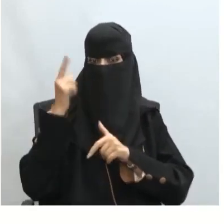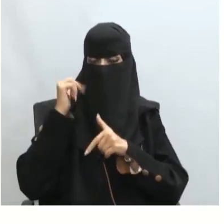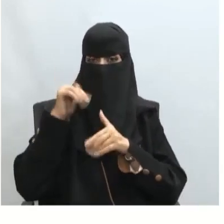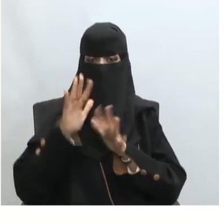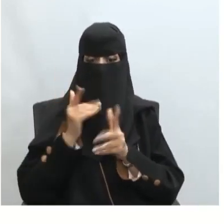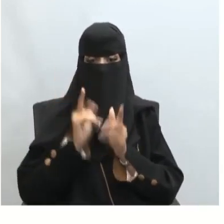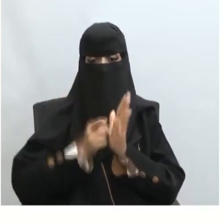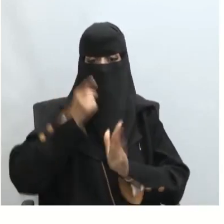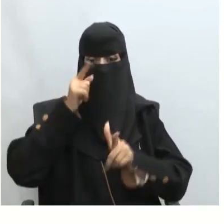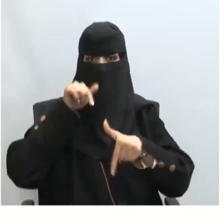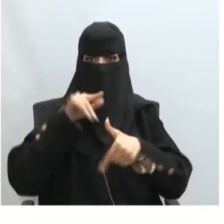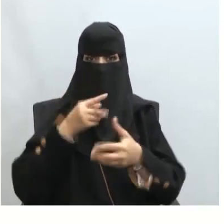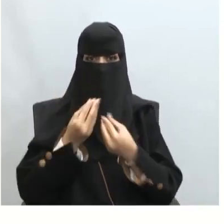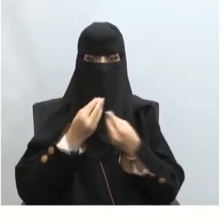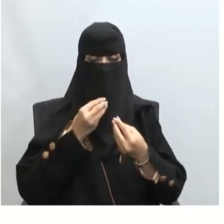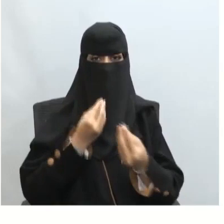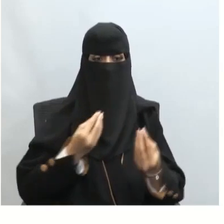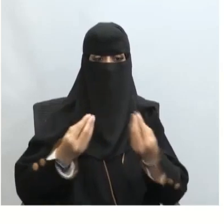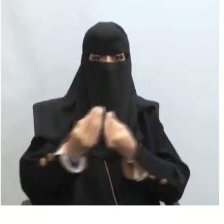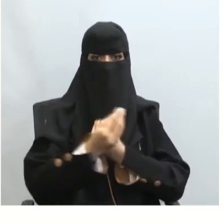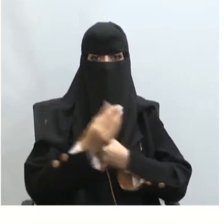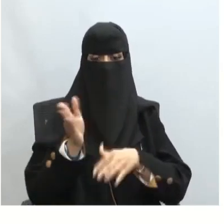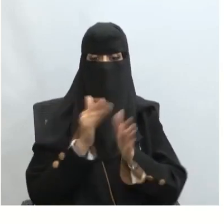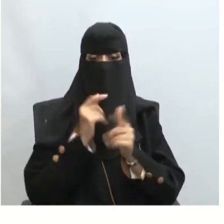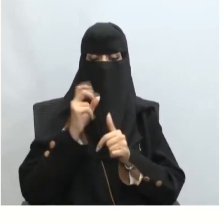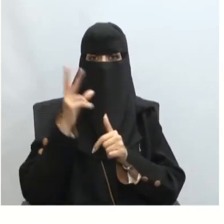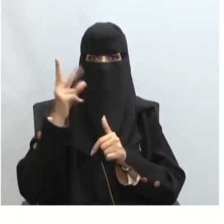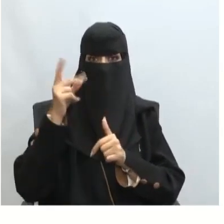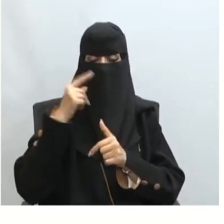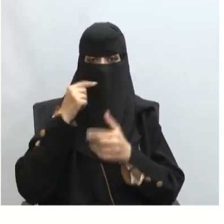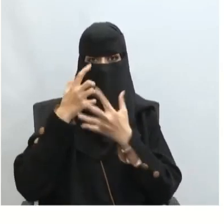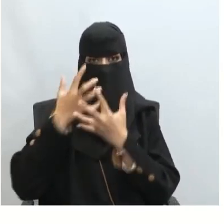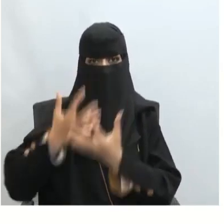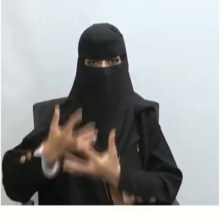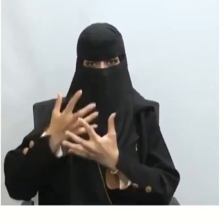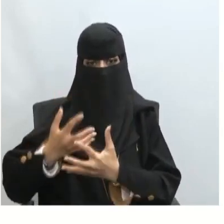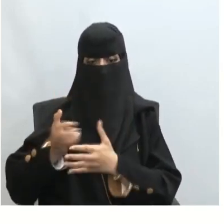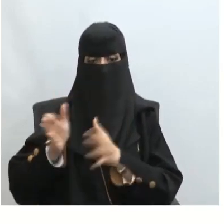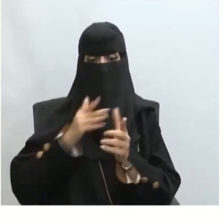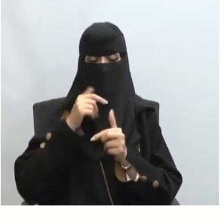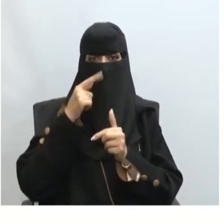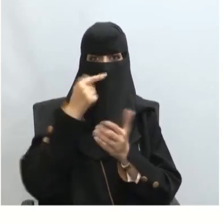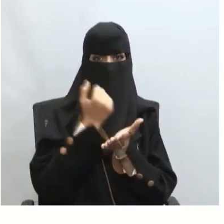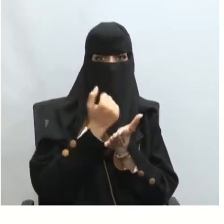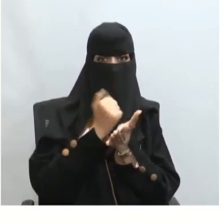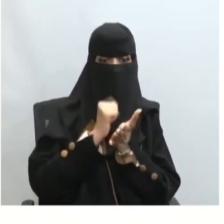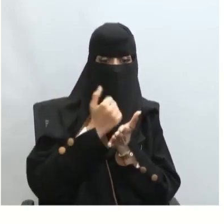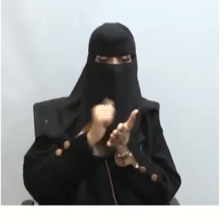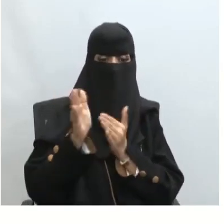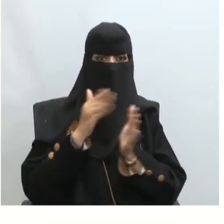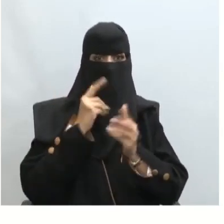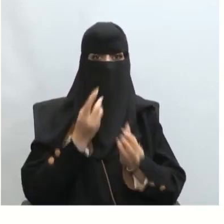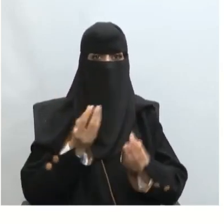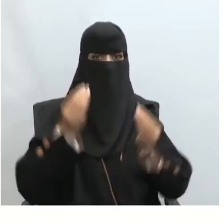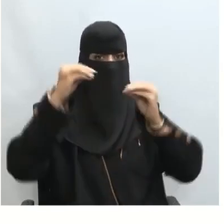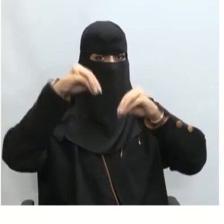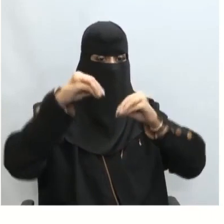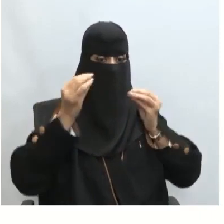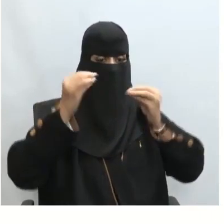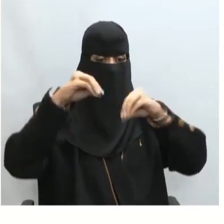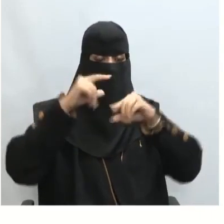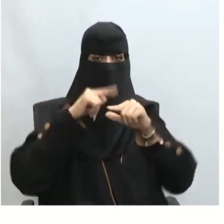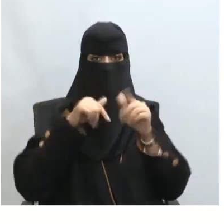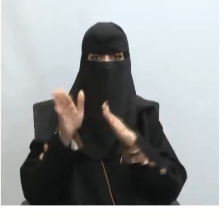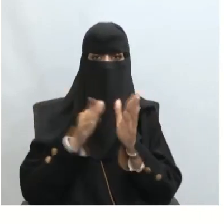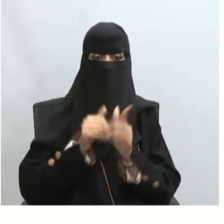كان اولا تفاعلات الاستبدال ثانيا التكثف ثالثا الحذف رابعا